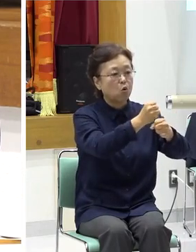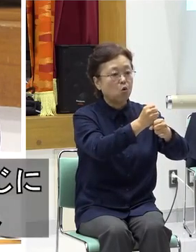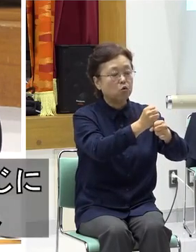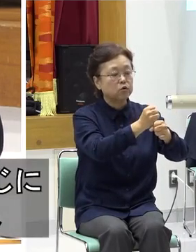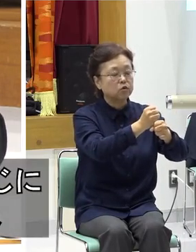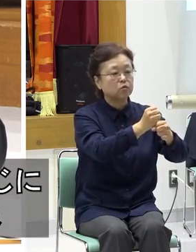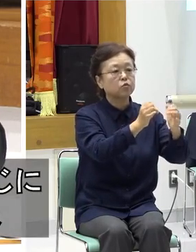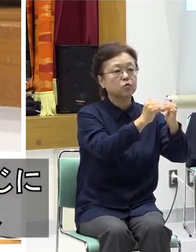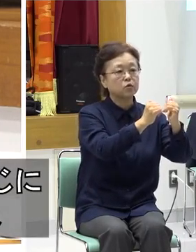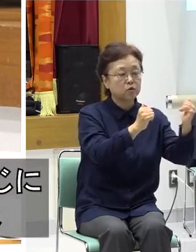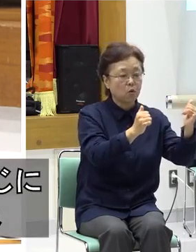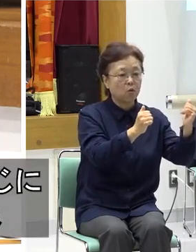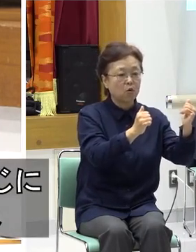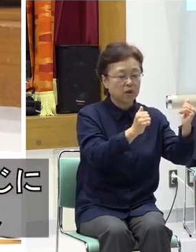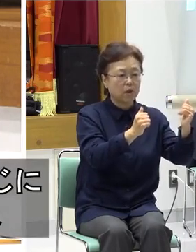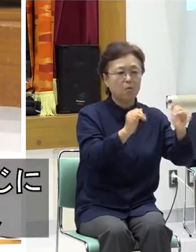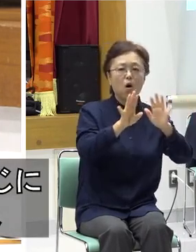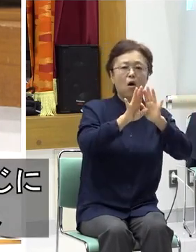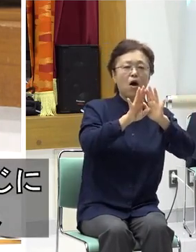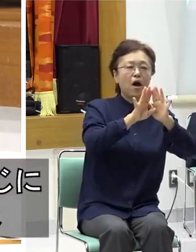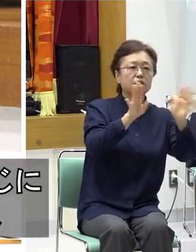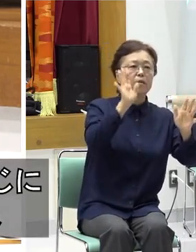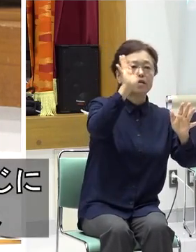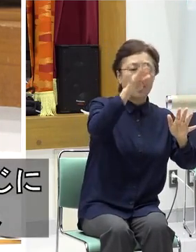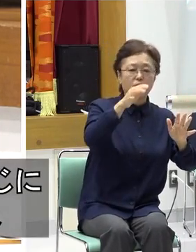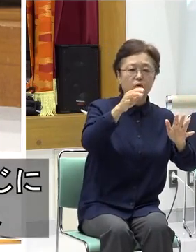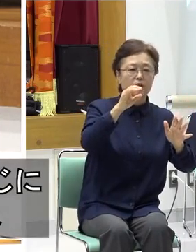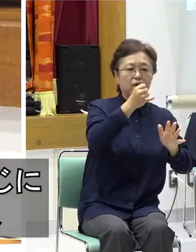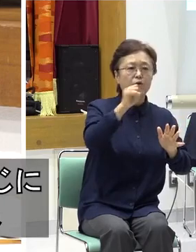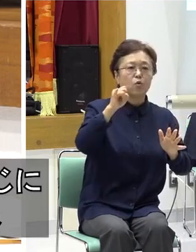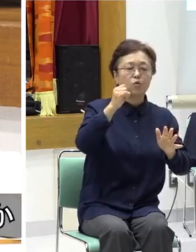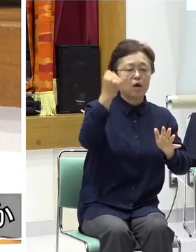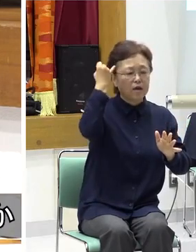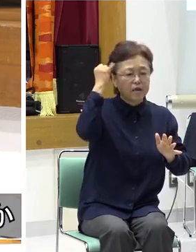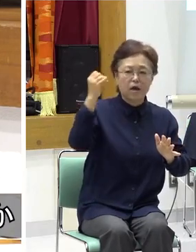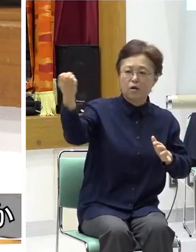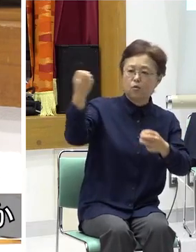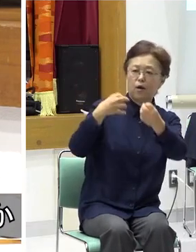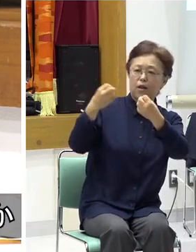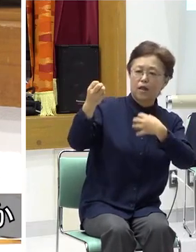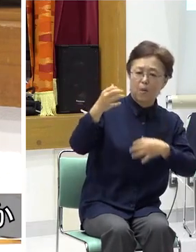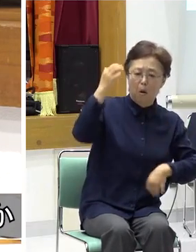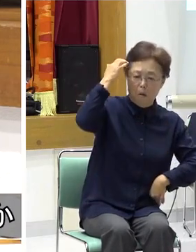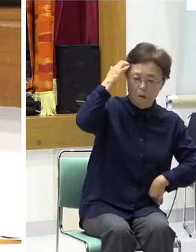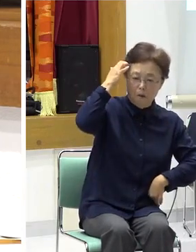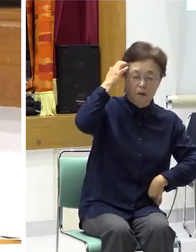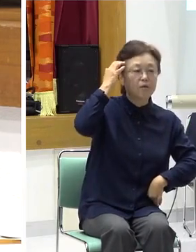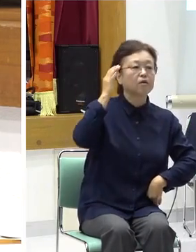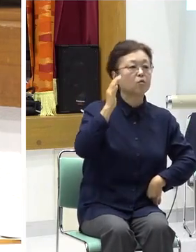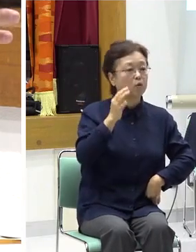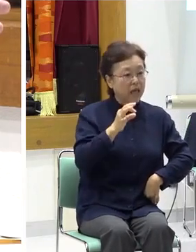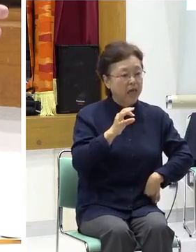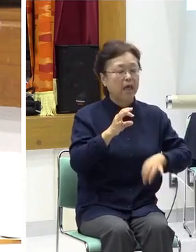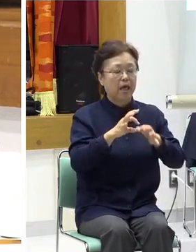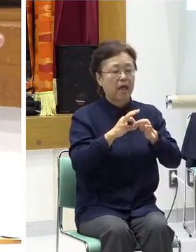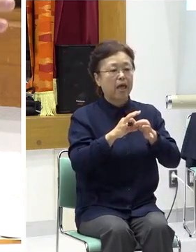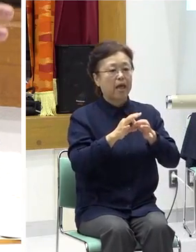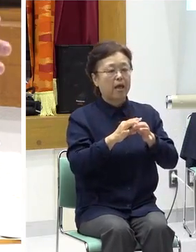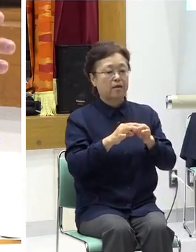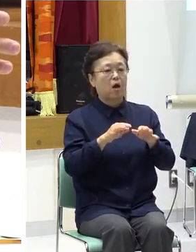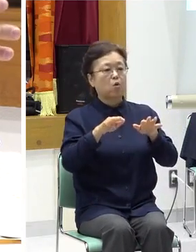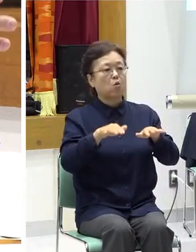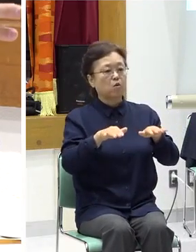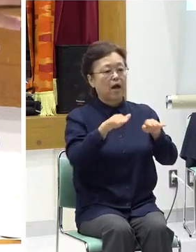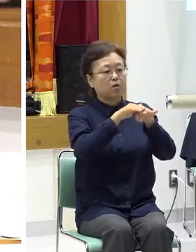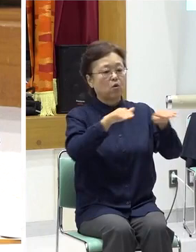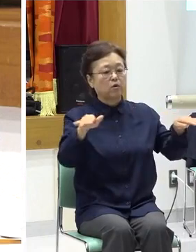らもう始まってから言われてもみたいな感じにどうしてもなりがちだと思うんですね。そうならないためにどうしたらいいのか、今回の平山さんたちの